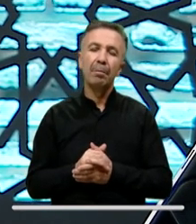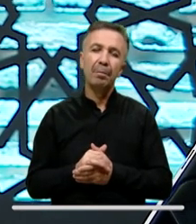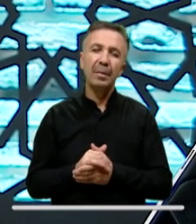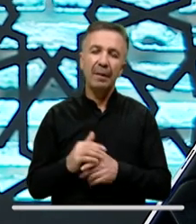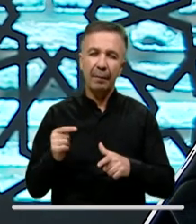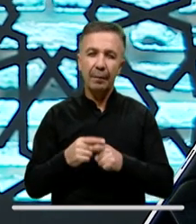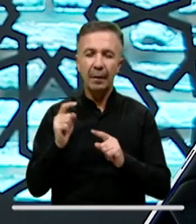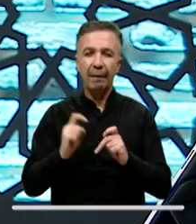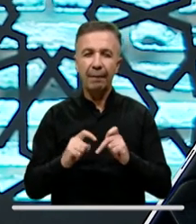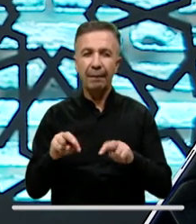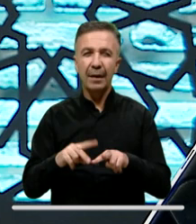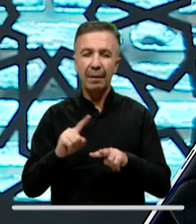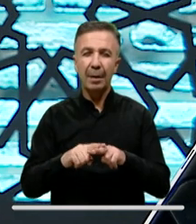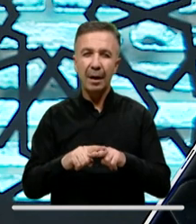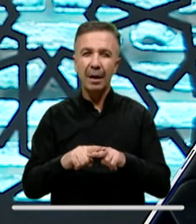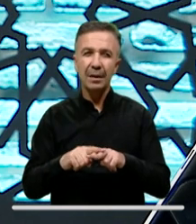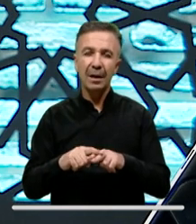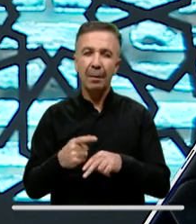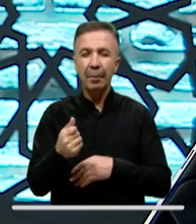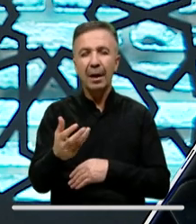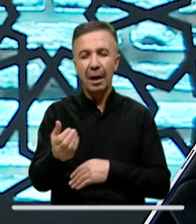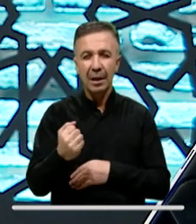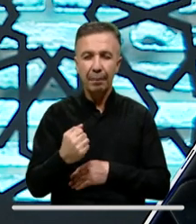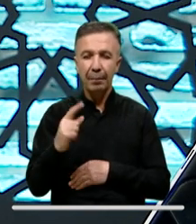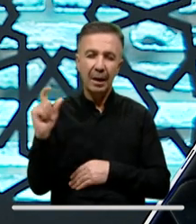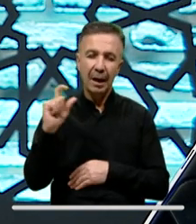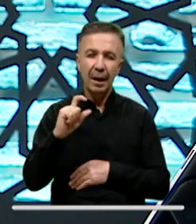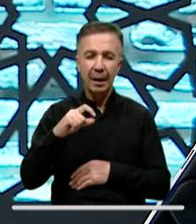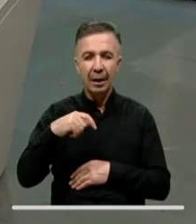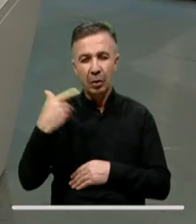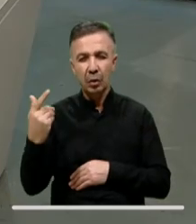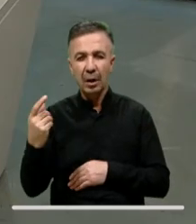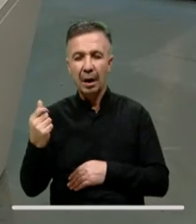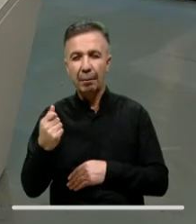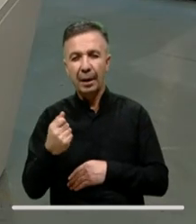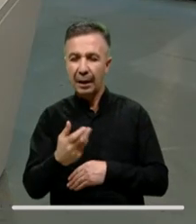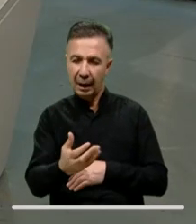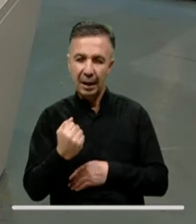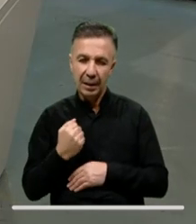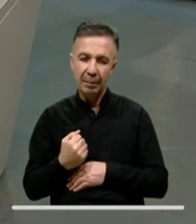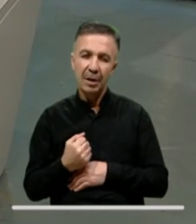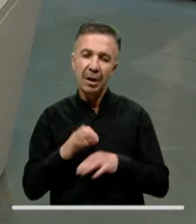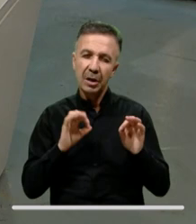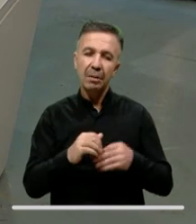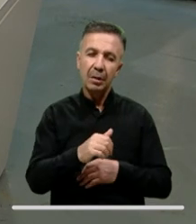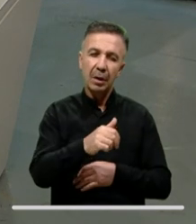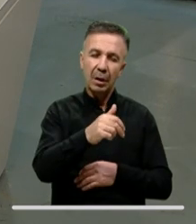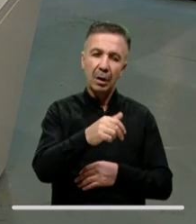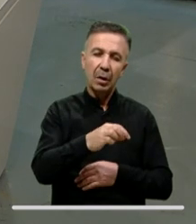alacağım dedi. Firmadan aldığım para da yaklaşık bir ay sonra teslim olacak. O yüzden ben size 300 bin liranızı şimdi